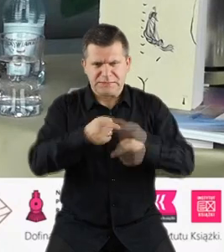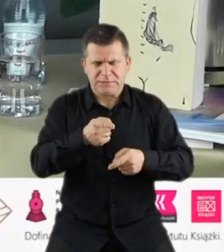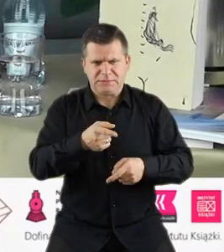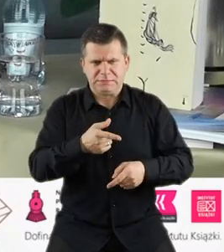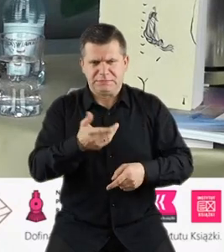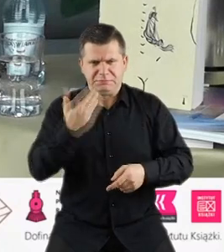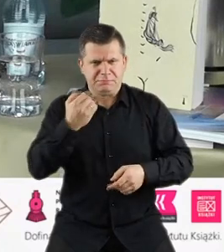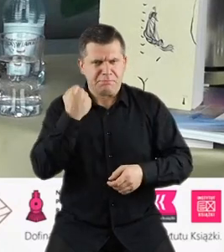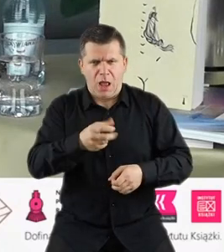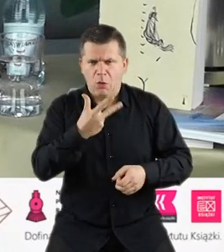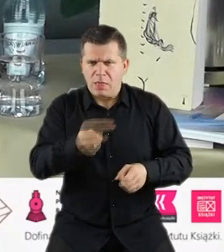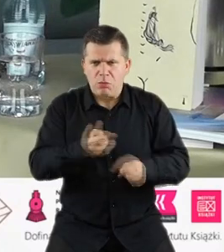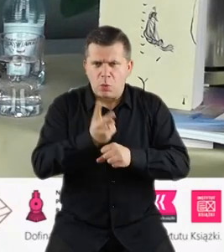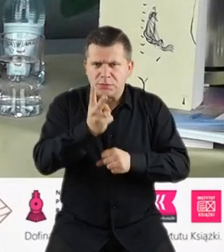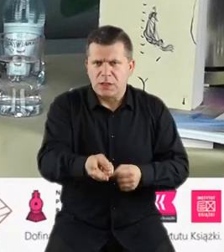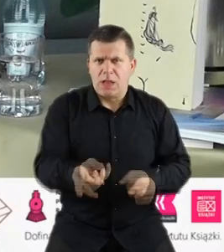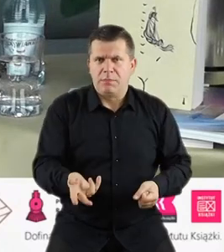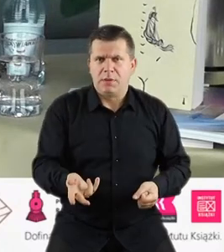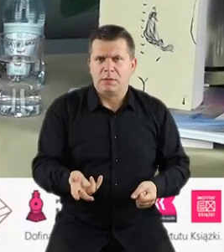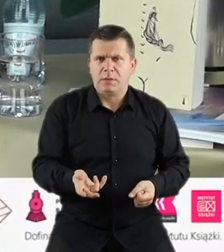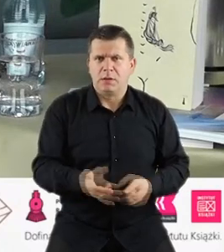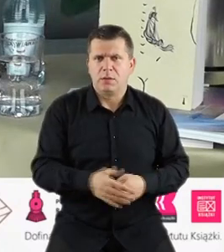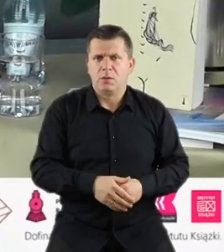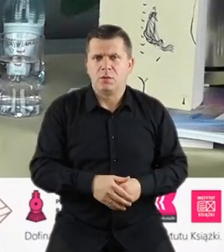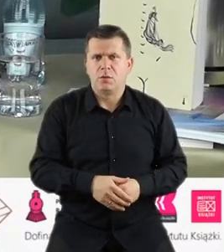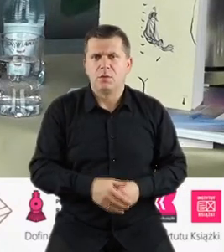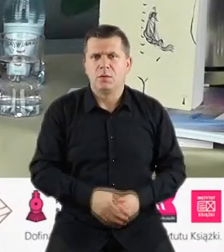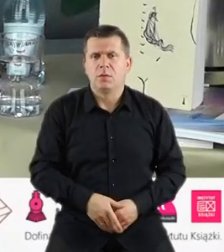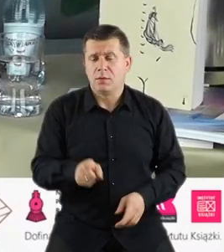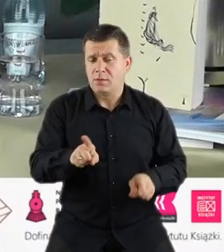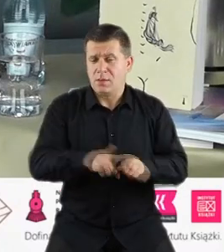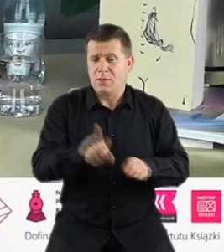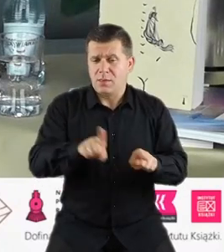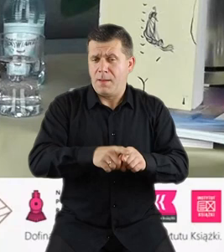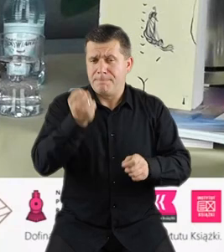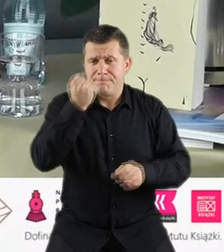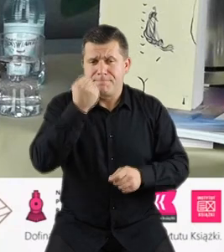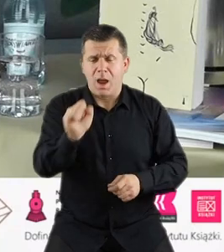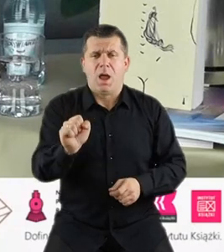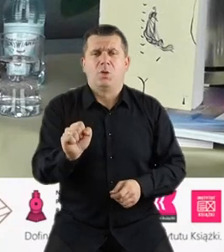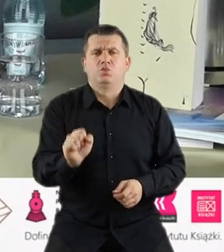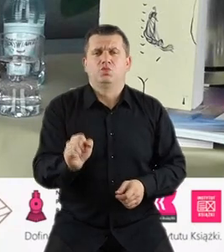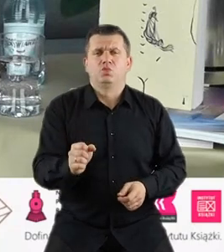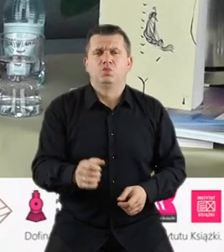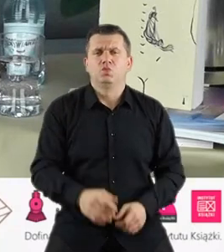najbardziej niedostępne oczywiście, to jest także bardzo nośny